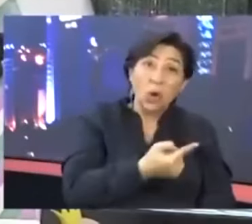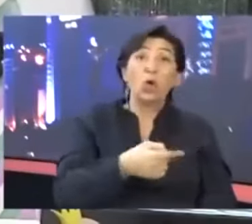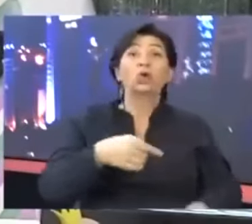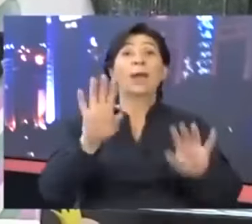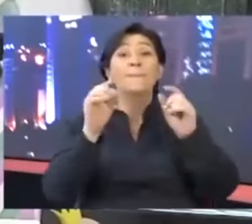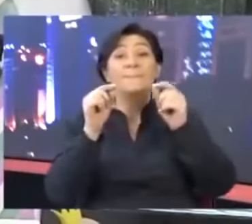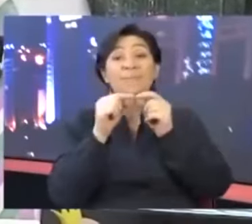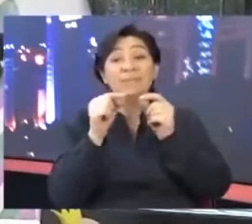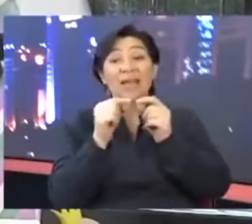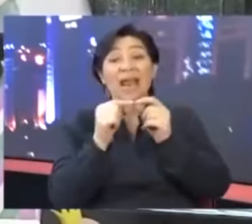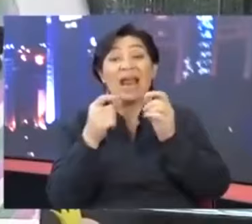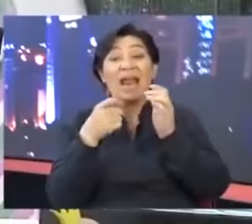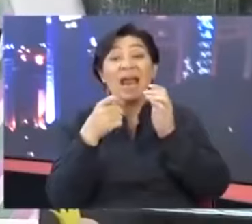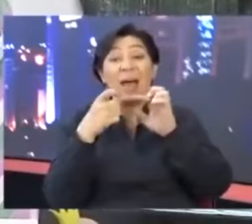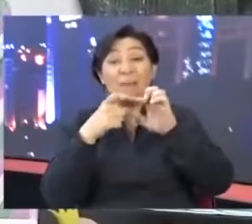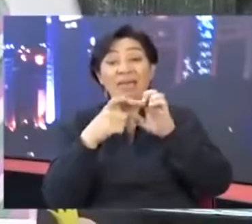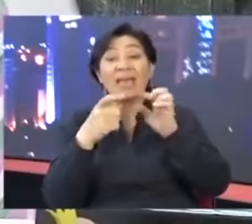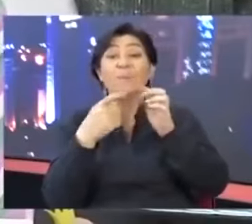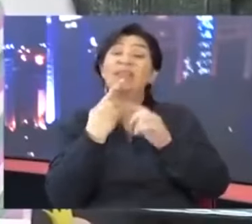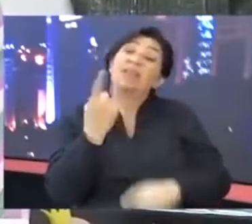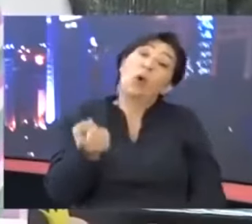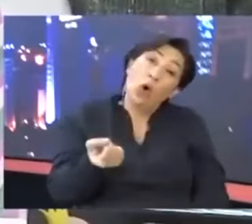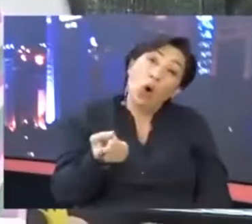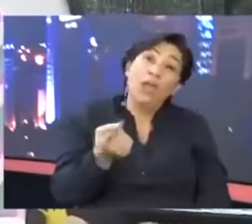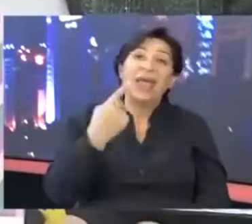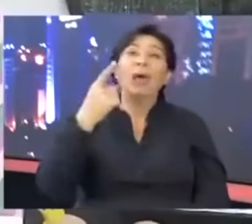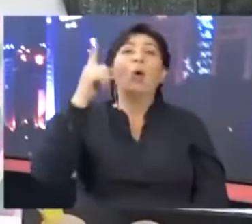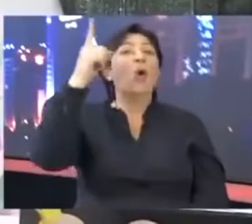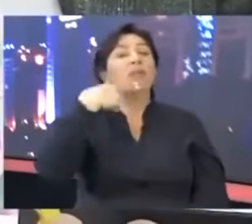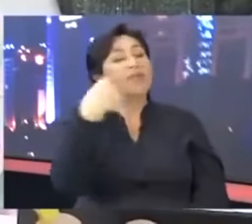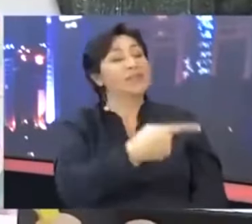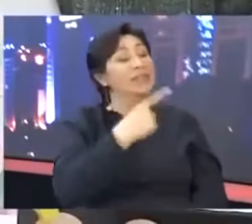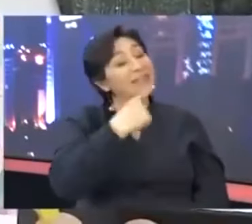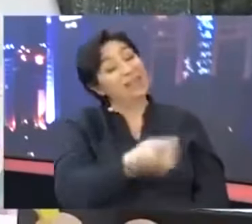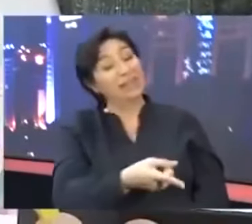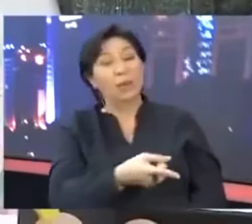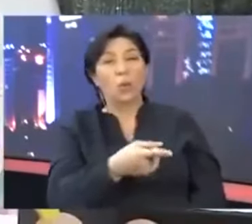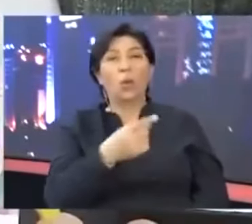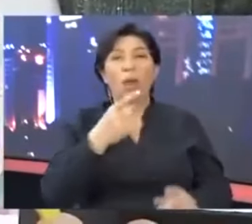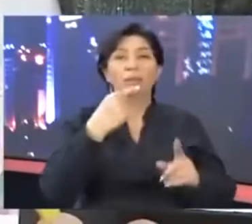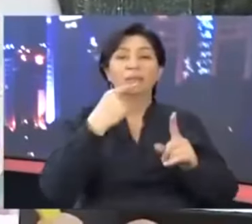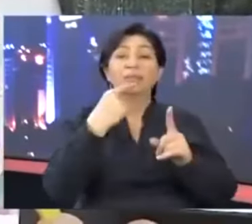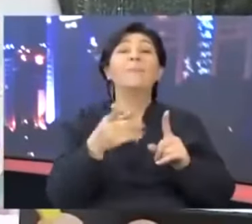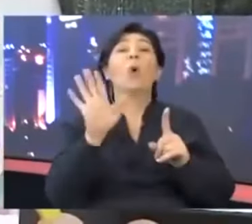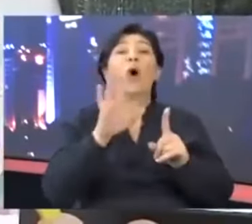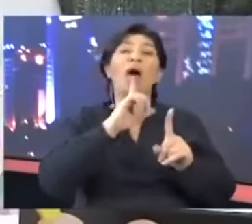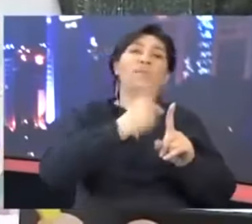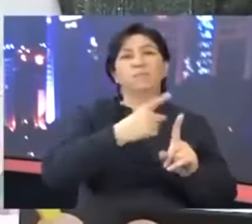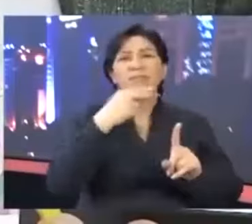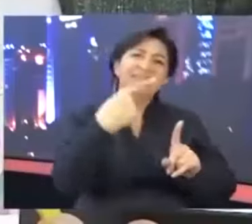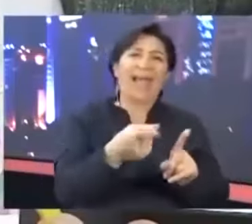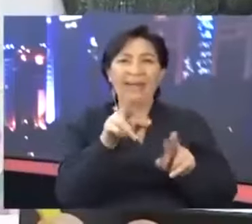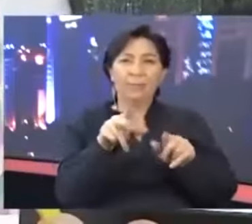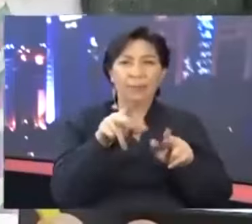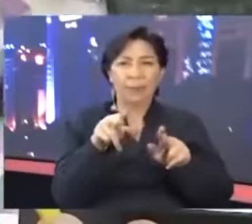yoksa Bismillahirrahmanirrahim mi diyor Eee dedirtiyor vahir dedirtiyor Tabii ki yani sonuçta yalnız Kur'an